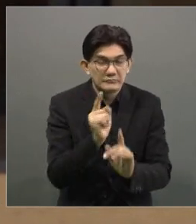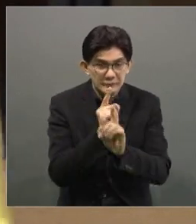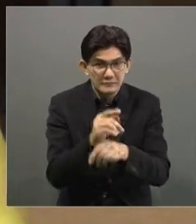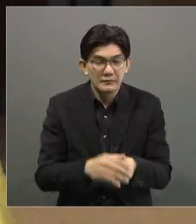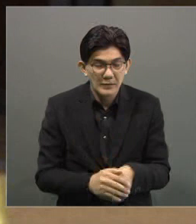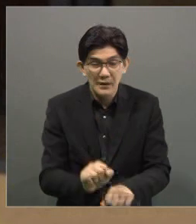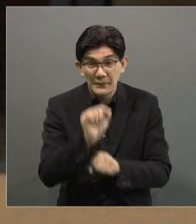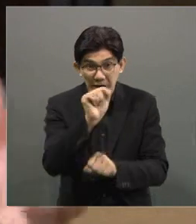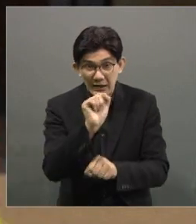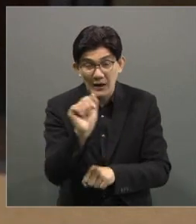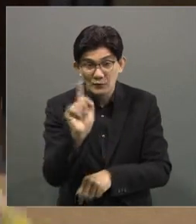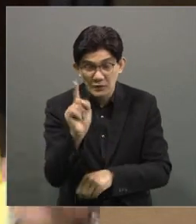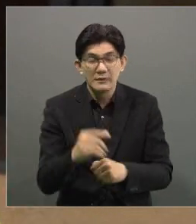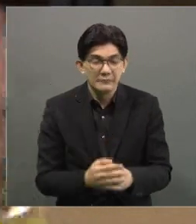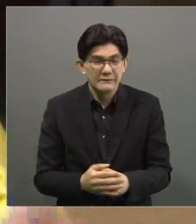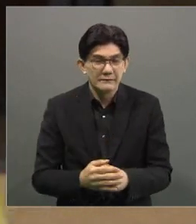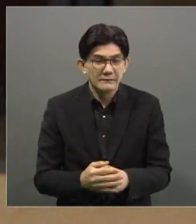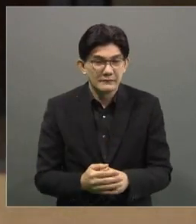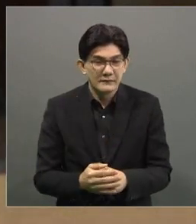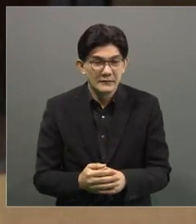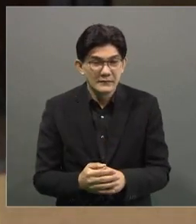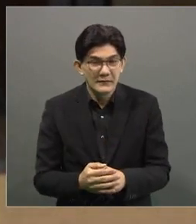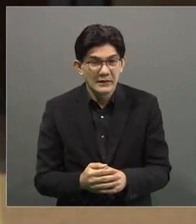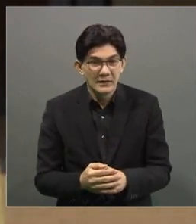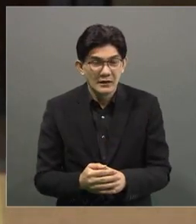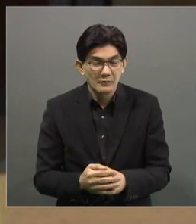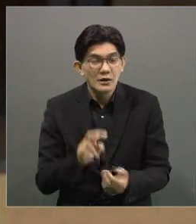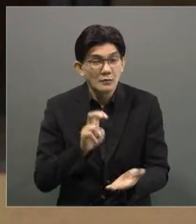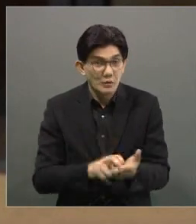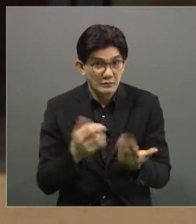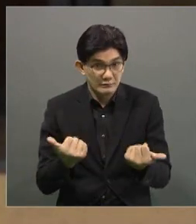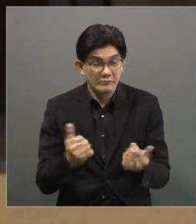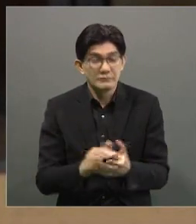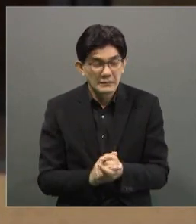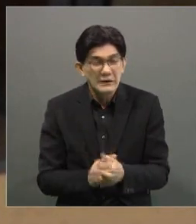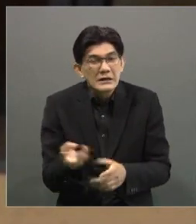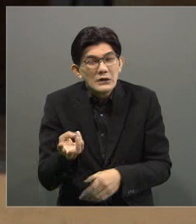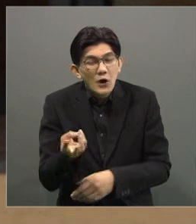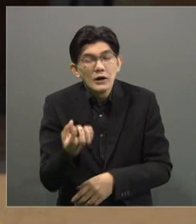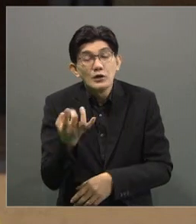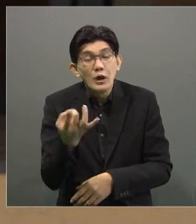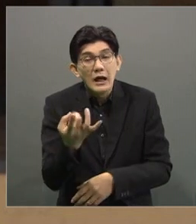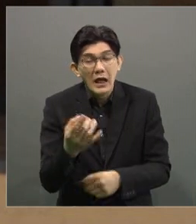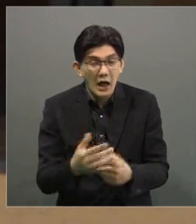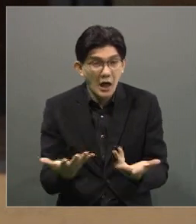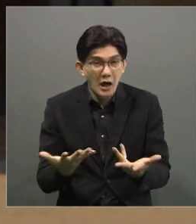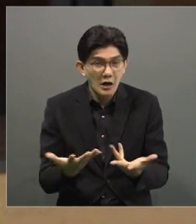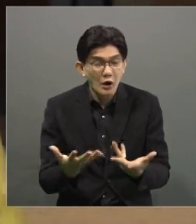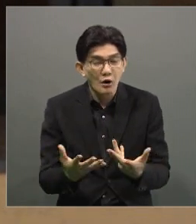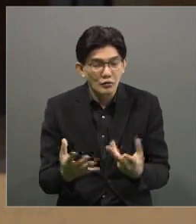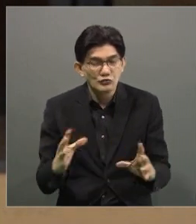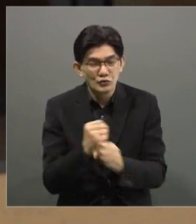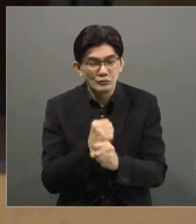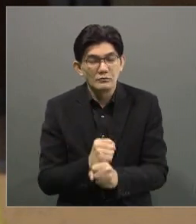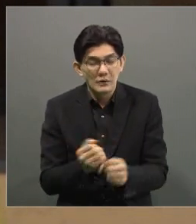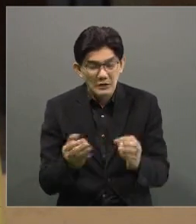ที่เพิ่งประกาศไปแล้วมันเป็นเรื่องเนี่ยก็มาประกาศเพื่อรองรับอันนี้ว่าเล็กน้อยนี่คือเท่าไหร่ก็ตกลงกันออกมาที่5เม็ด